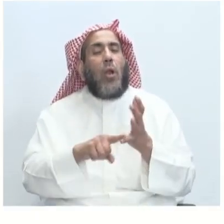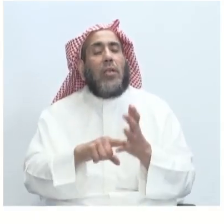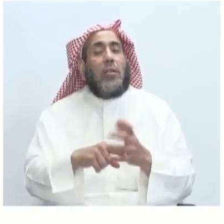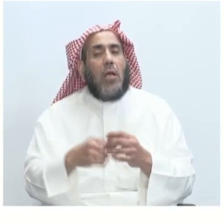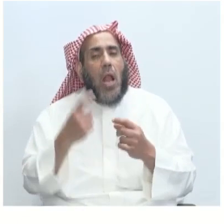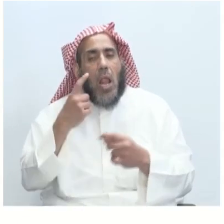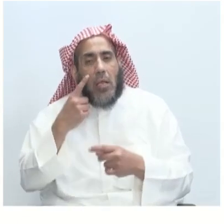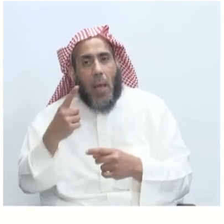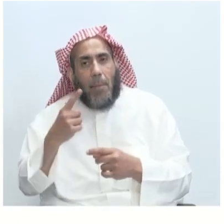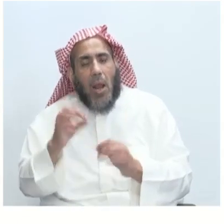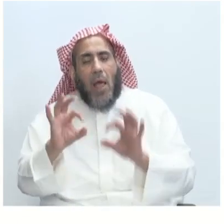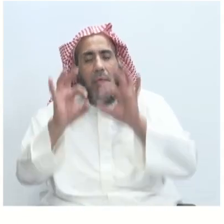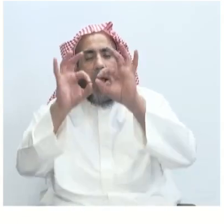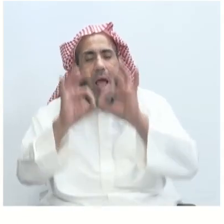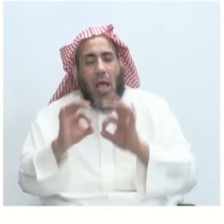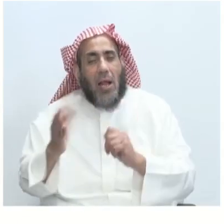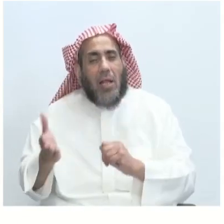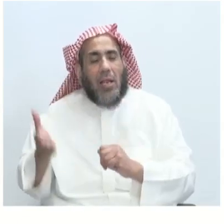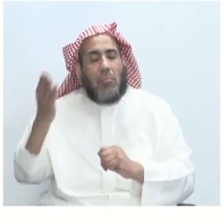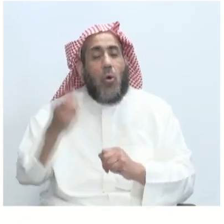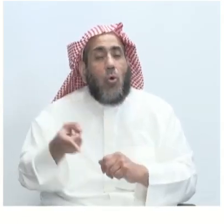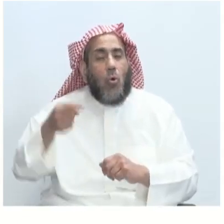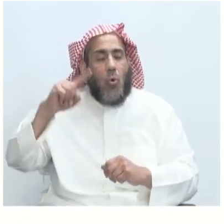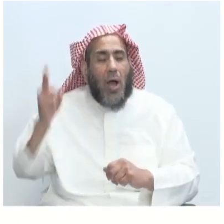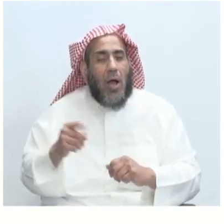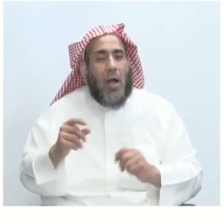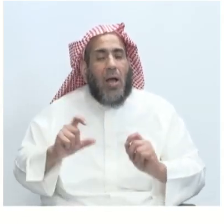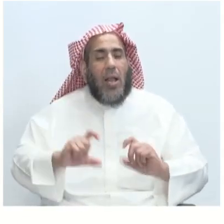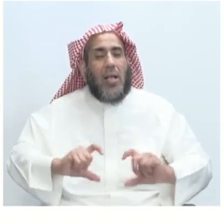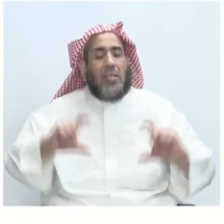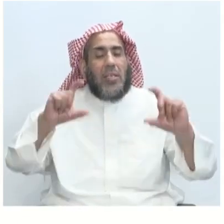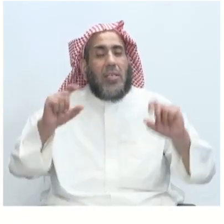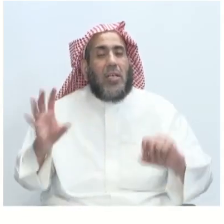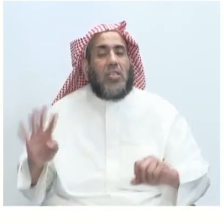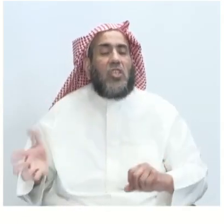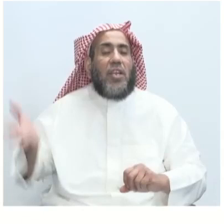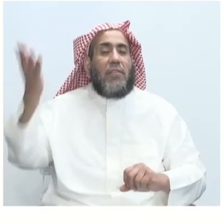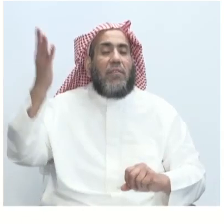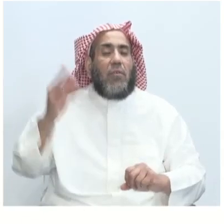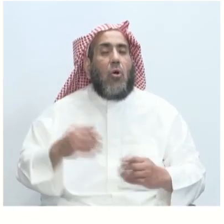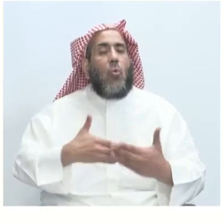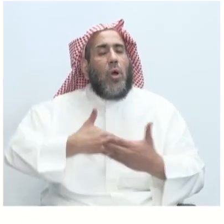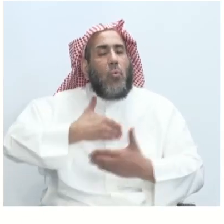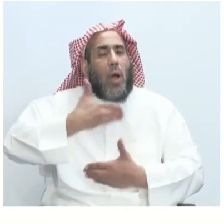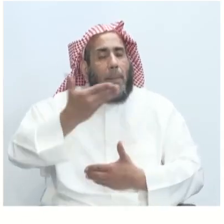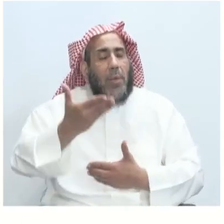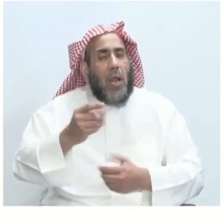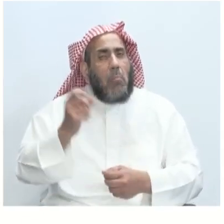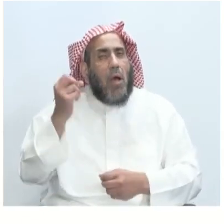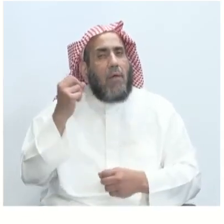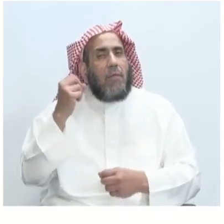نتامل هذه الايه الكريمه والحديث الشريف ونعبر عما